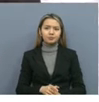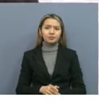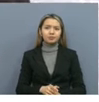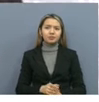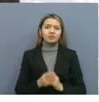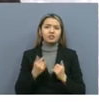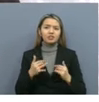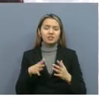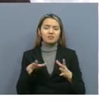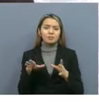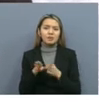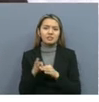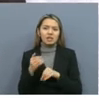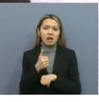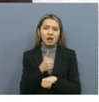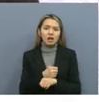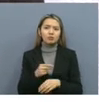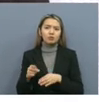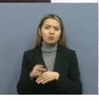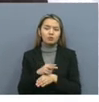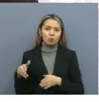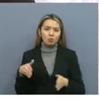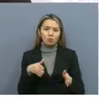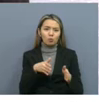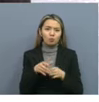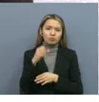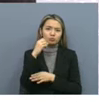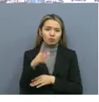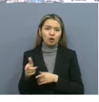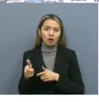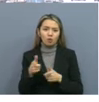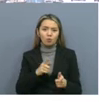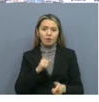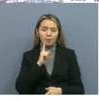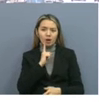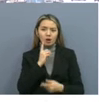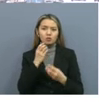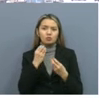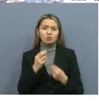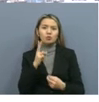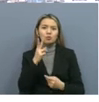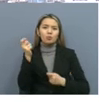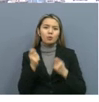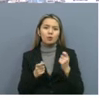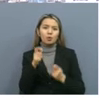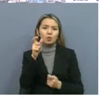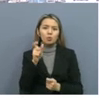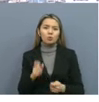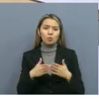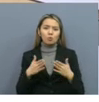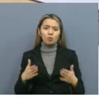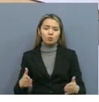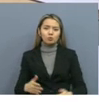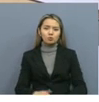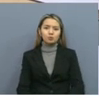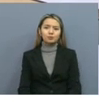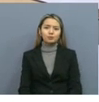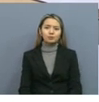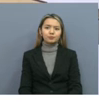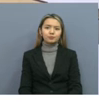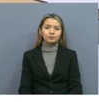әкімдікпен бірлесе отырып, жол жөндеп орталық көшені жарықтандырыпты. Қазір шағын ауылға көшіп келушілердің де саны арта бастаған. Ауғанбек